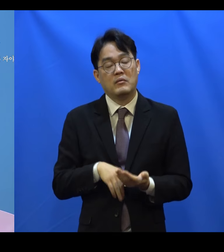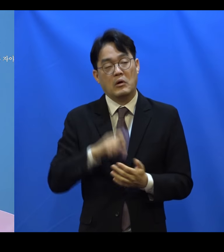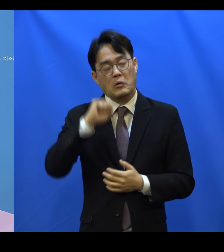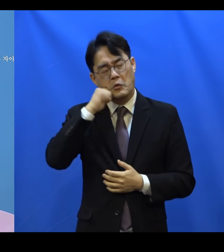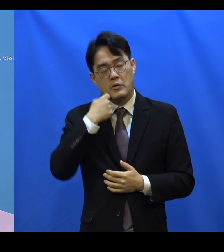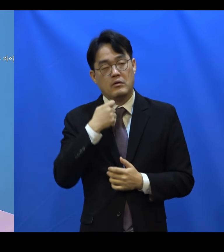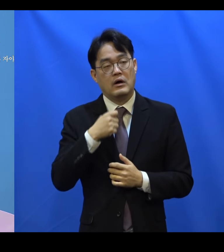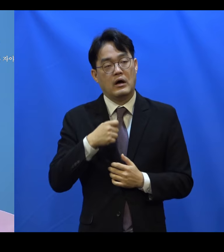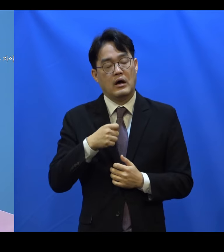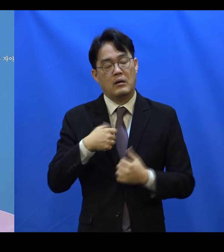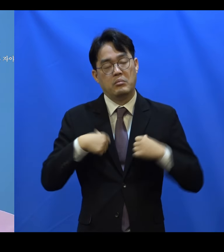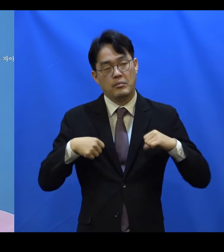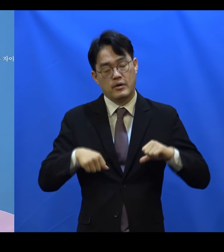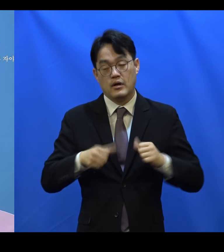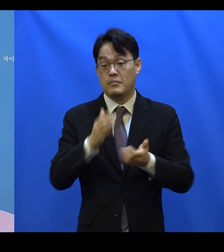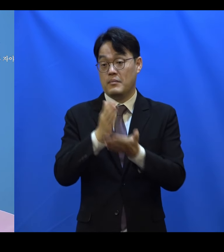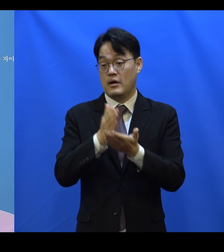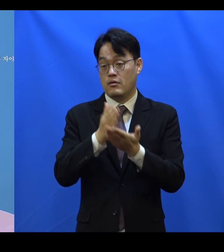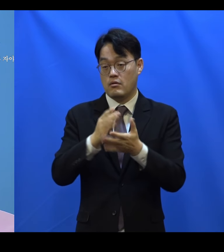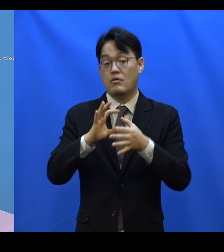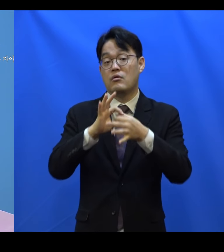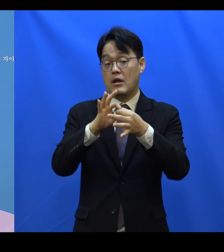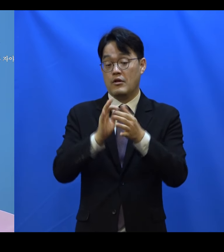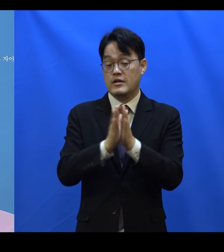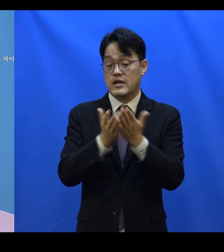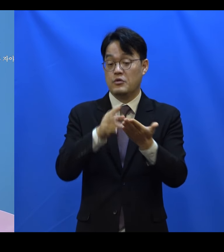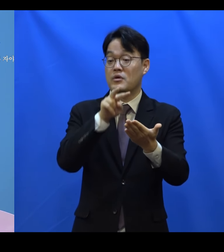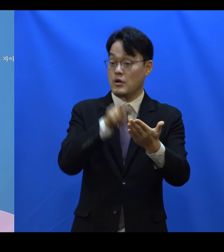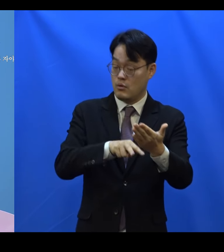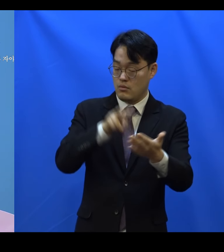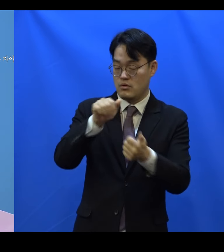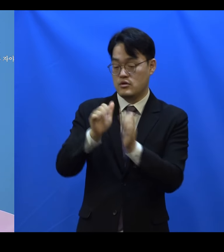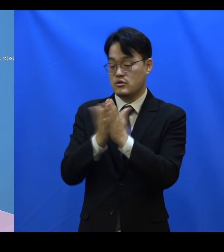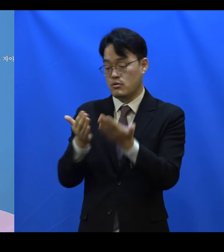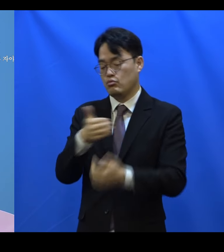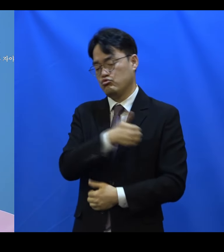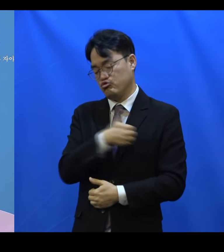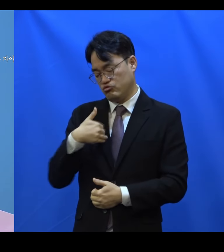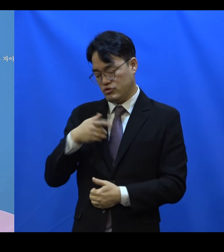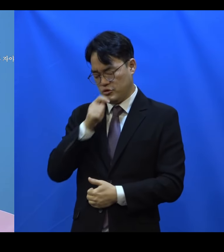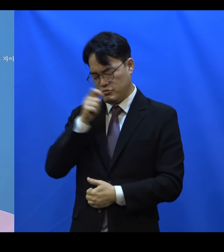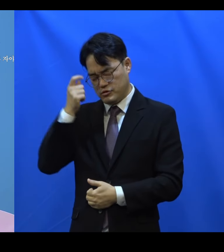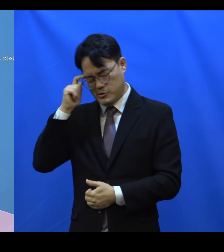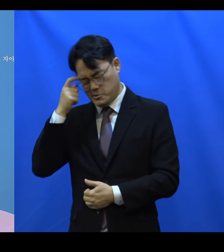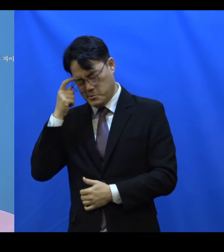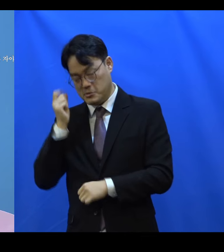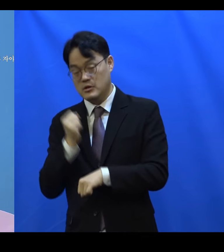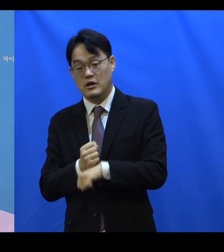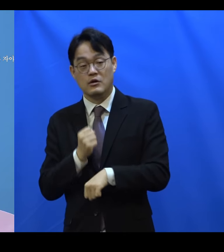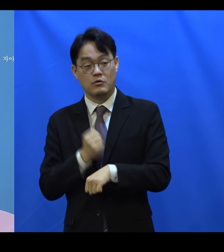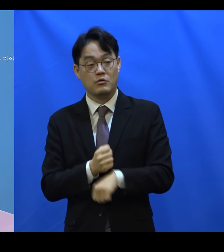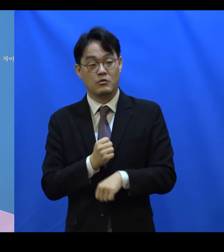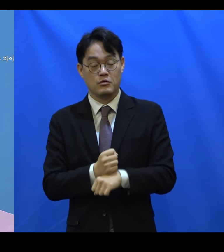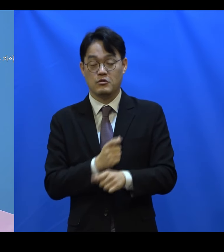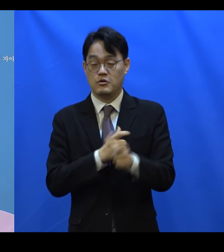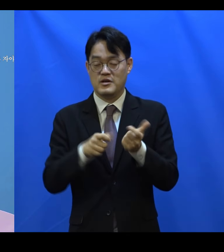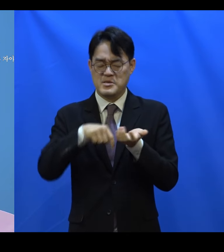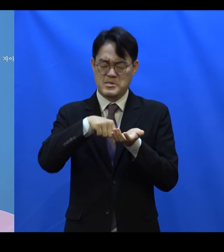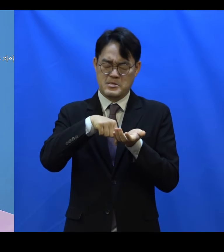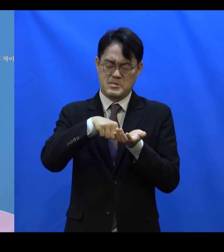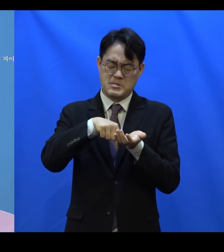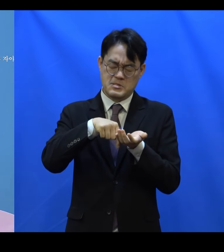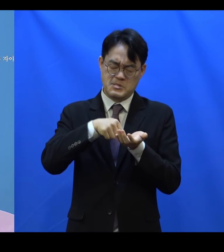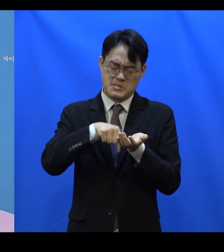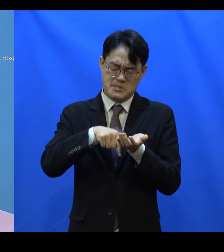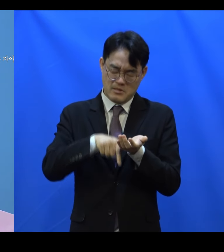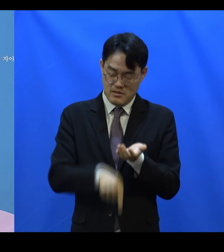또 하셔야 돼요. 또 책도 관련된 책도 좀 읽으셔야 되고 이것만 하려고 하면 좀 더 깊이 하려고 하면